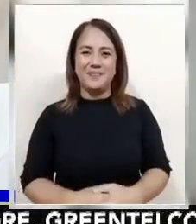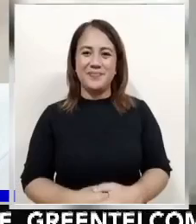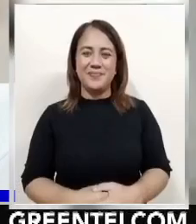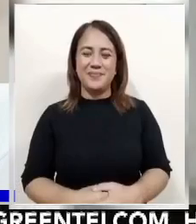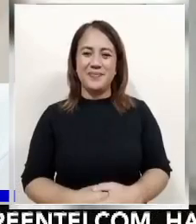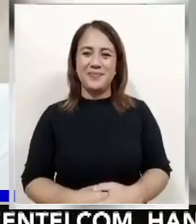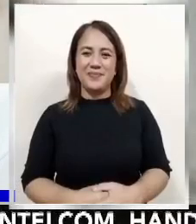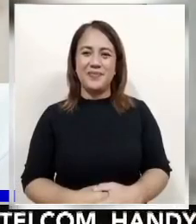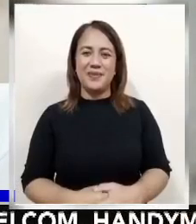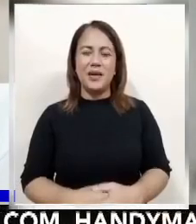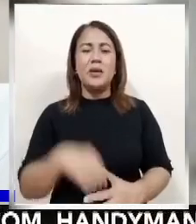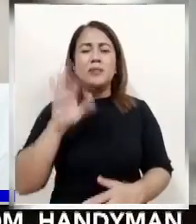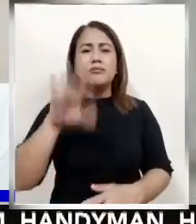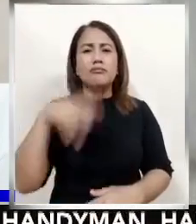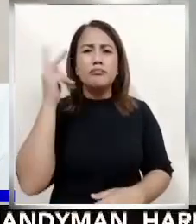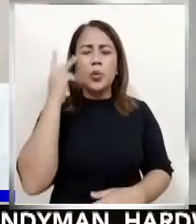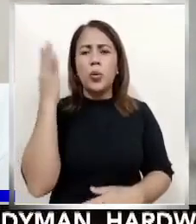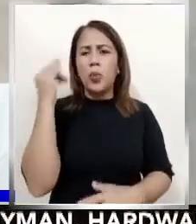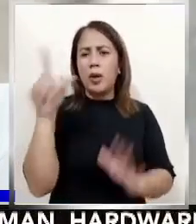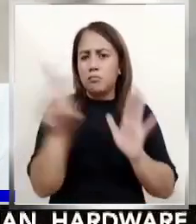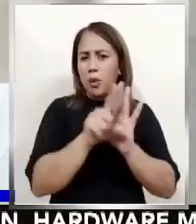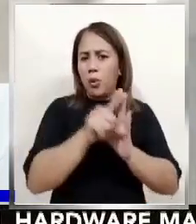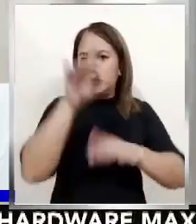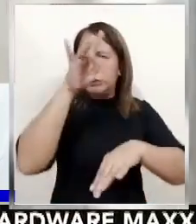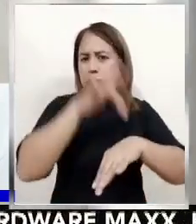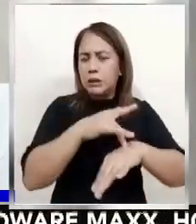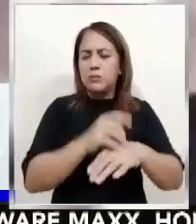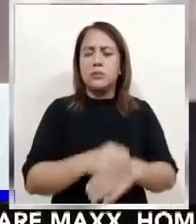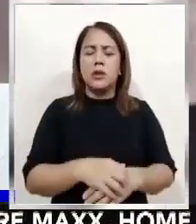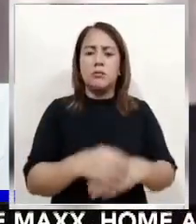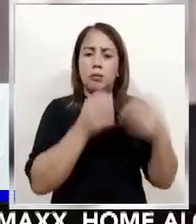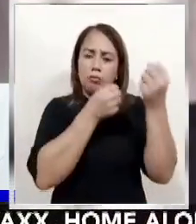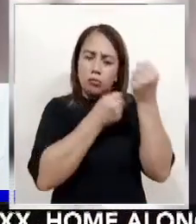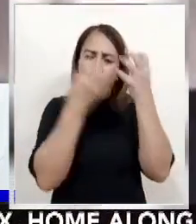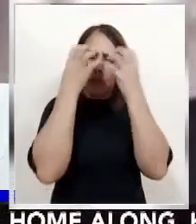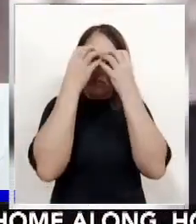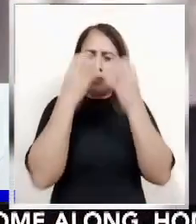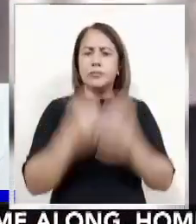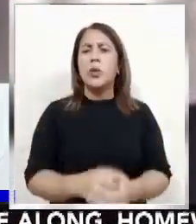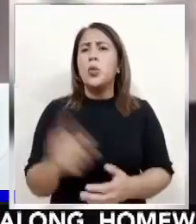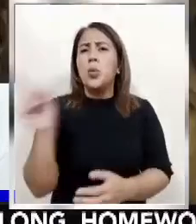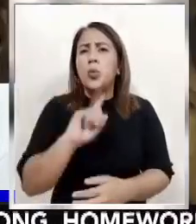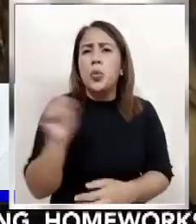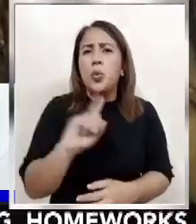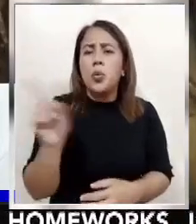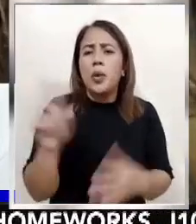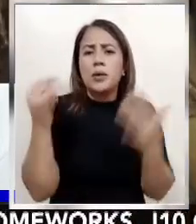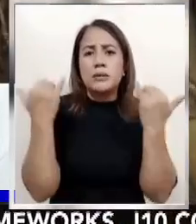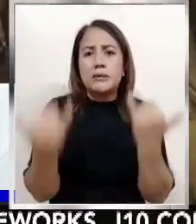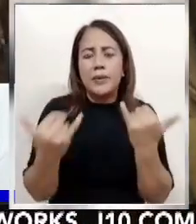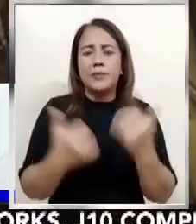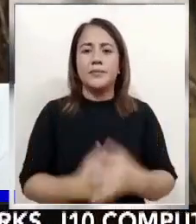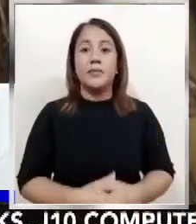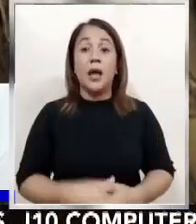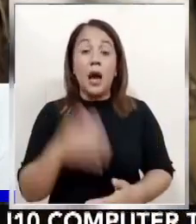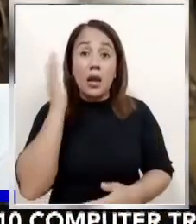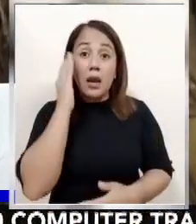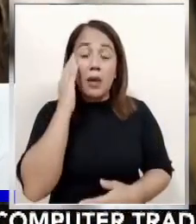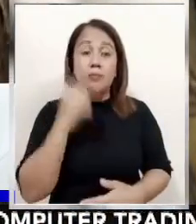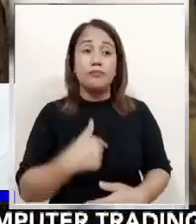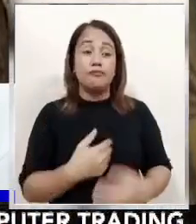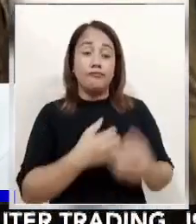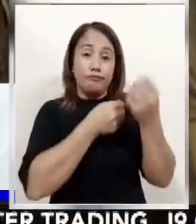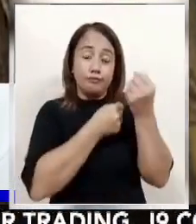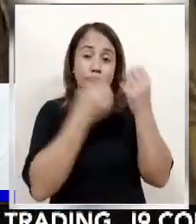Kuya Kim, bakit bawal hawakan ng mga tarsier? Kuya Kim, ano na? Kuya Kim, ano na? Alam niyo ba na mga tarsier ay hindi